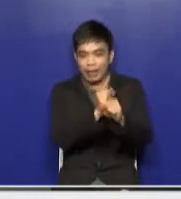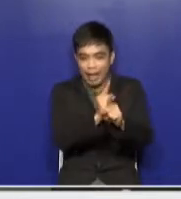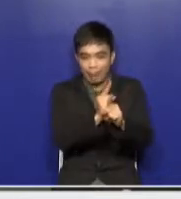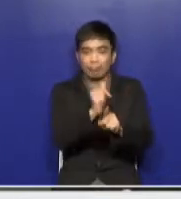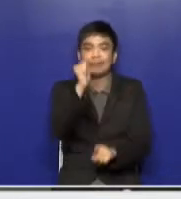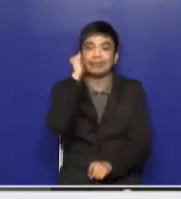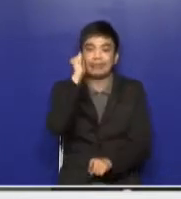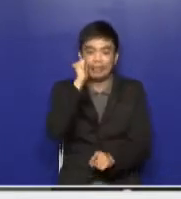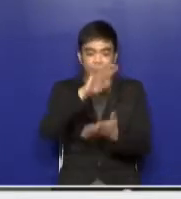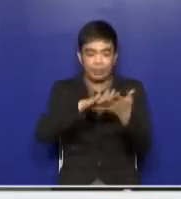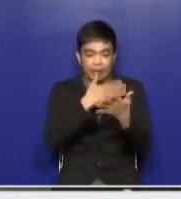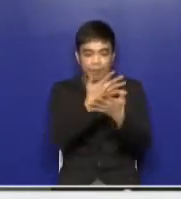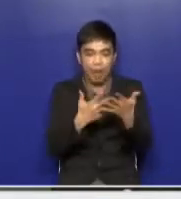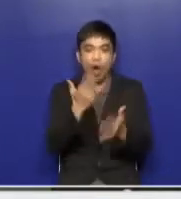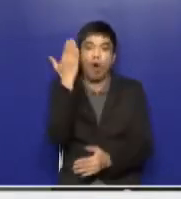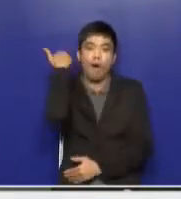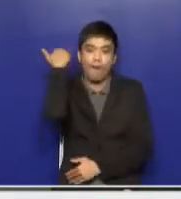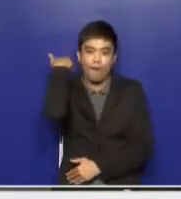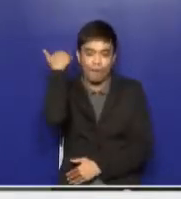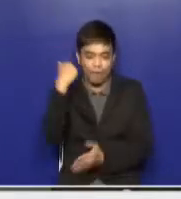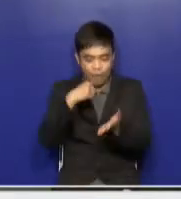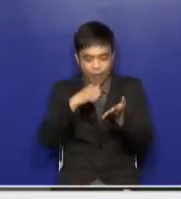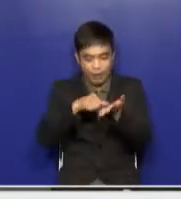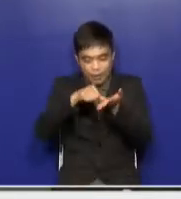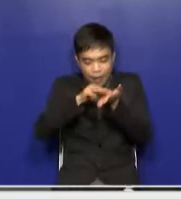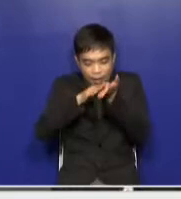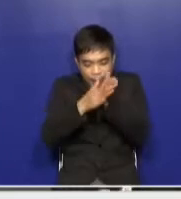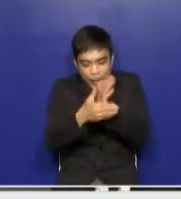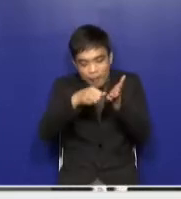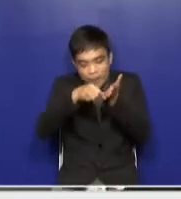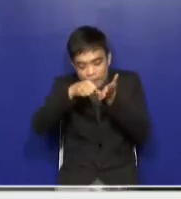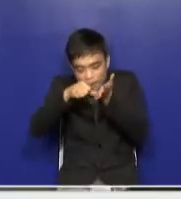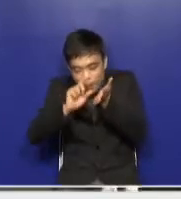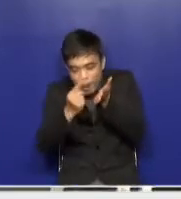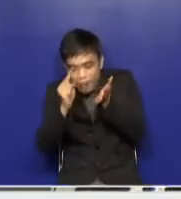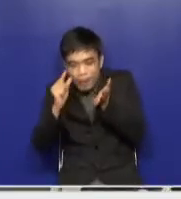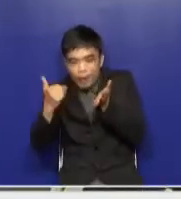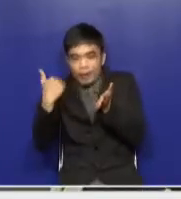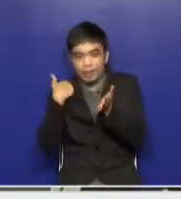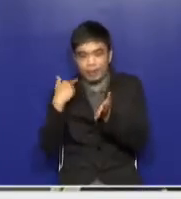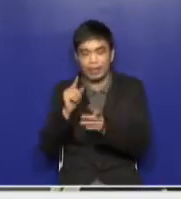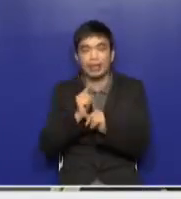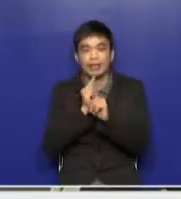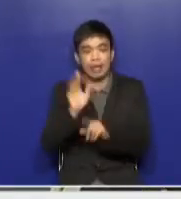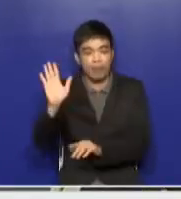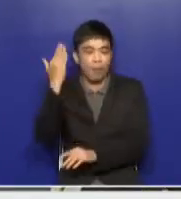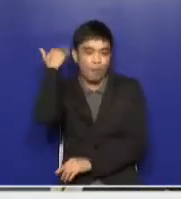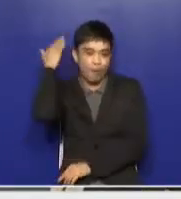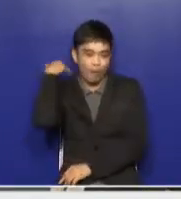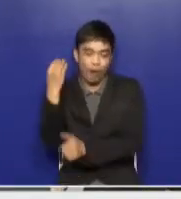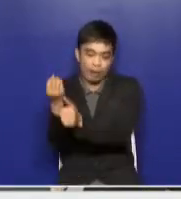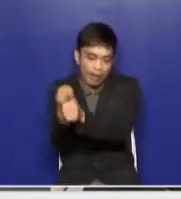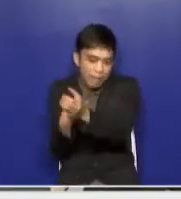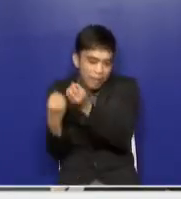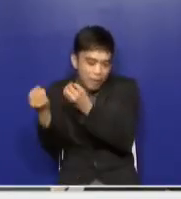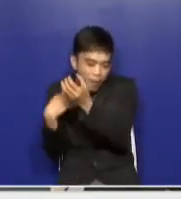งรูปแบบรายงานเนี่ยก็มีการปรับปรุงไปตามที่ท่านสมาชิกผู้ทรงเกียรติได้ให้ความเห็นไว้ในว